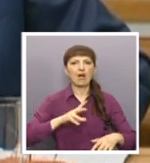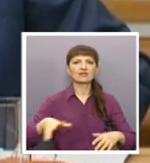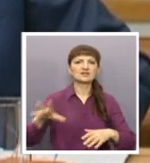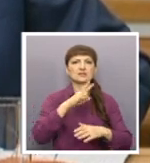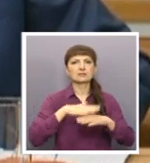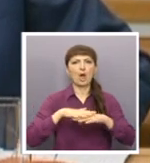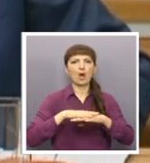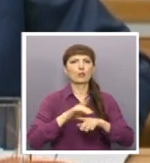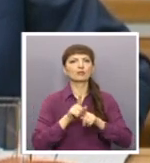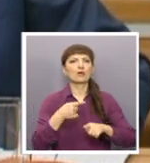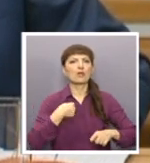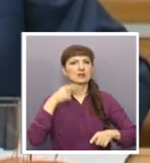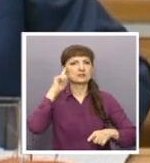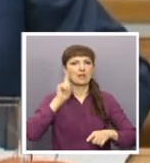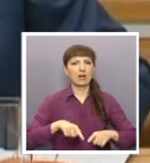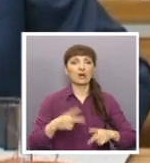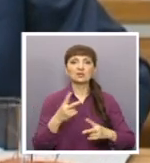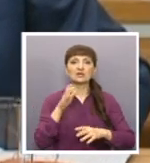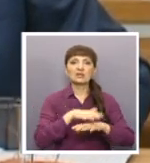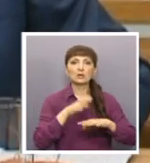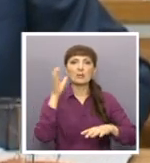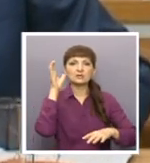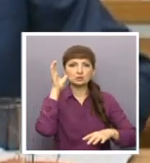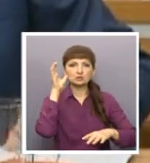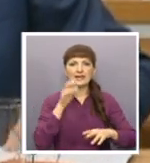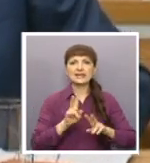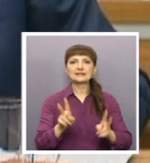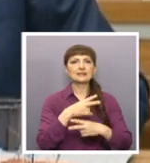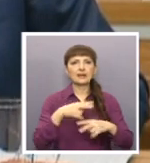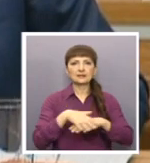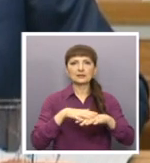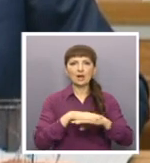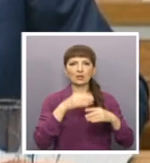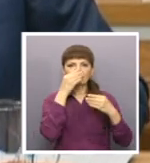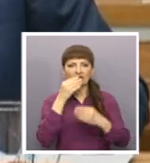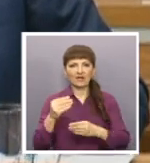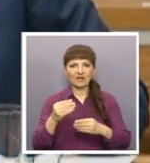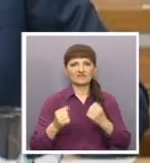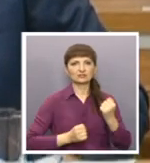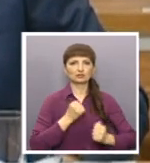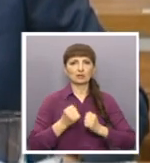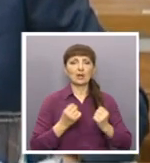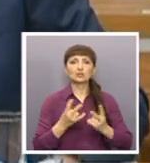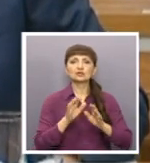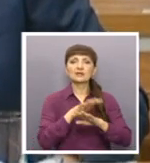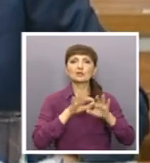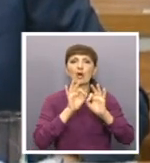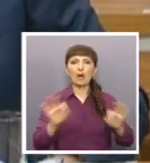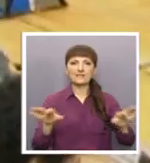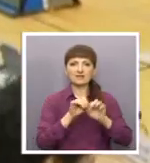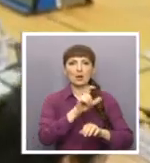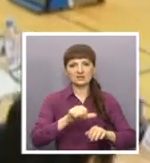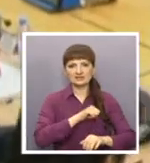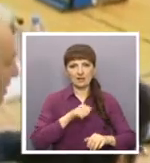народа? Надо действительно народ послушать, не надо народ провоцировать, надо донести до сведения народа, пусть народ делает